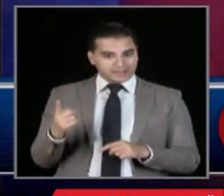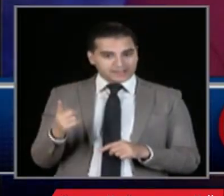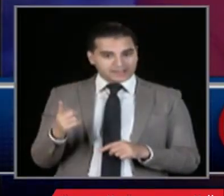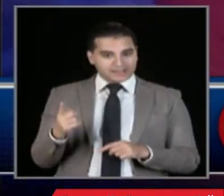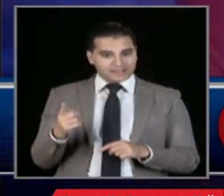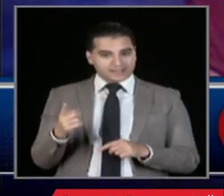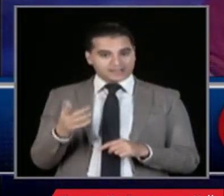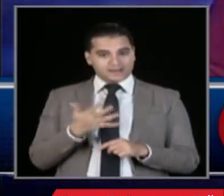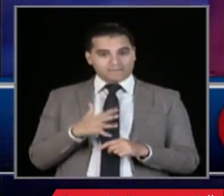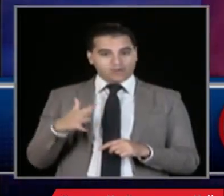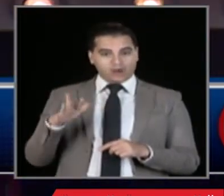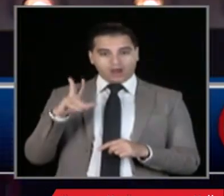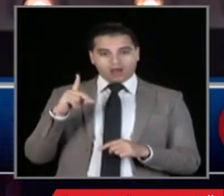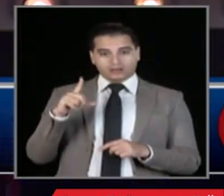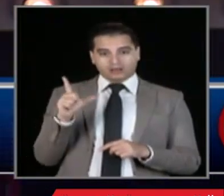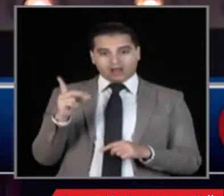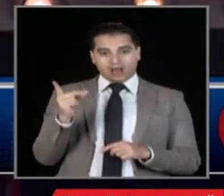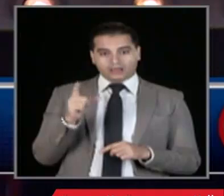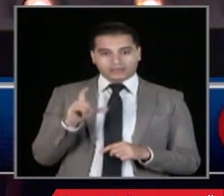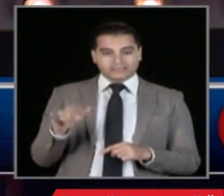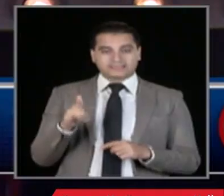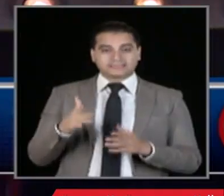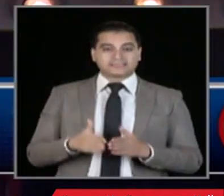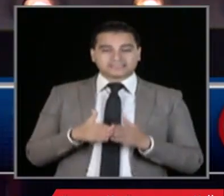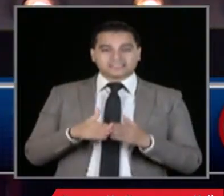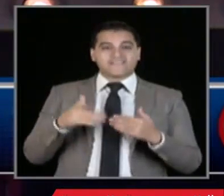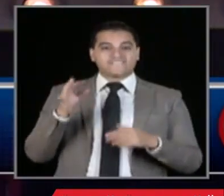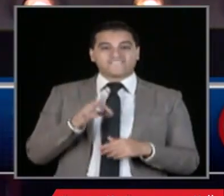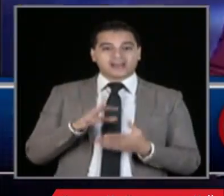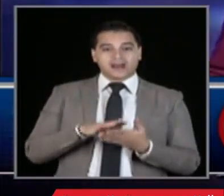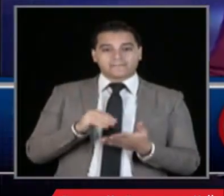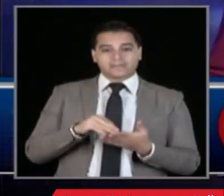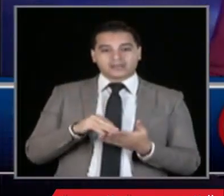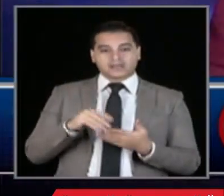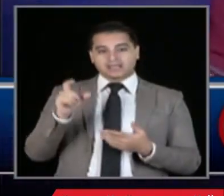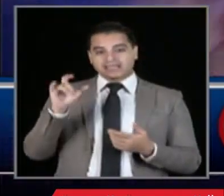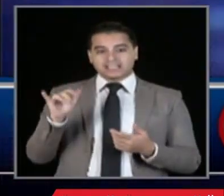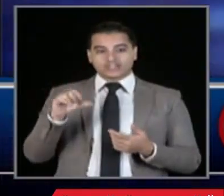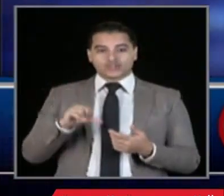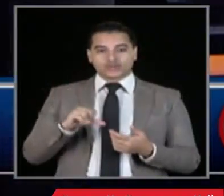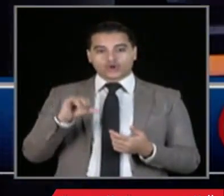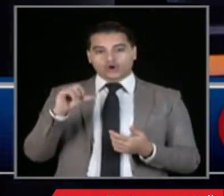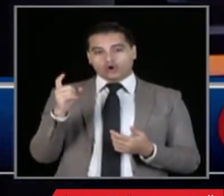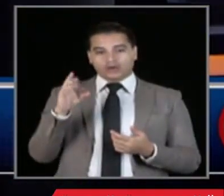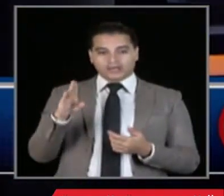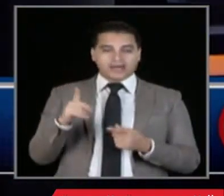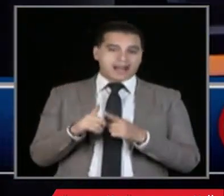المحيط الأطلنطي. اتحركت من نيويورك لإيطاليا،